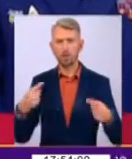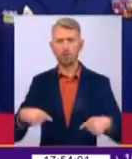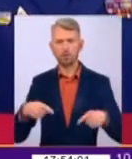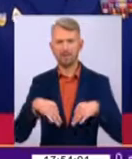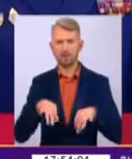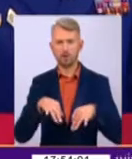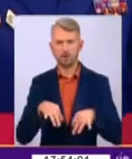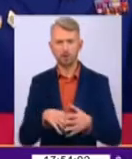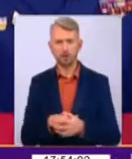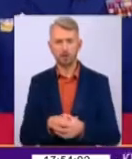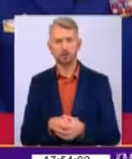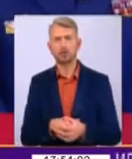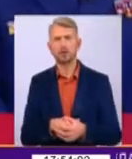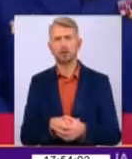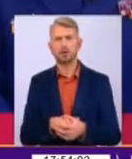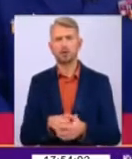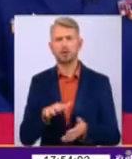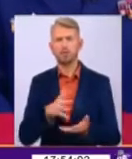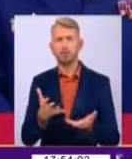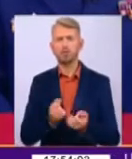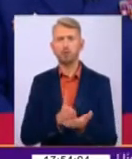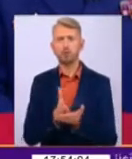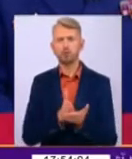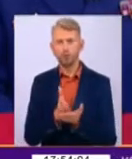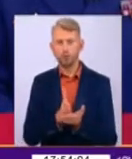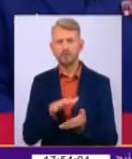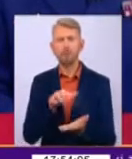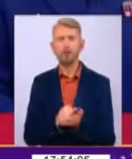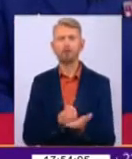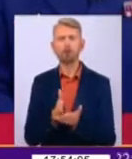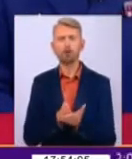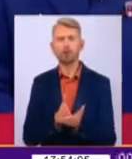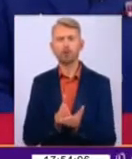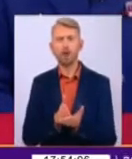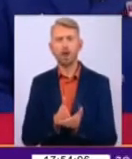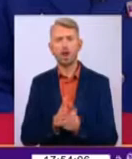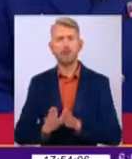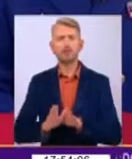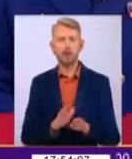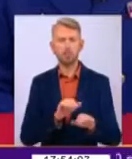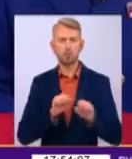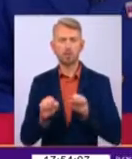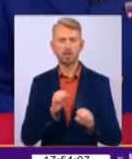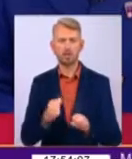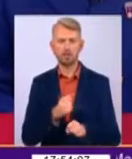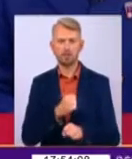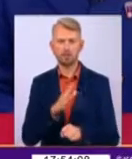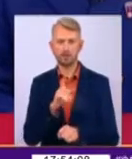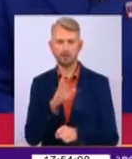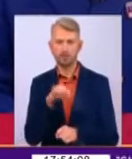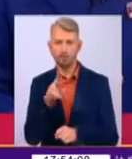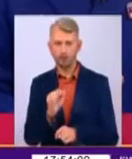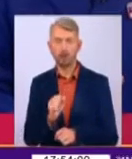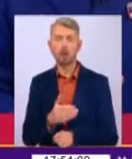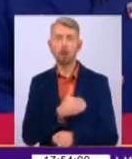Був, займав довжність замкомандира взвода. Це чудово, давайте до питання спробуємо. Тож хочу